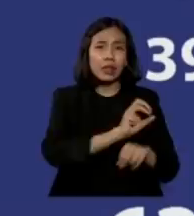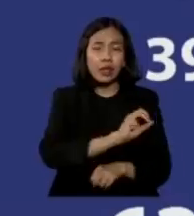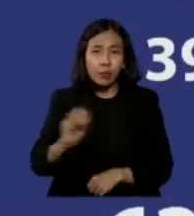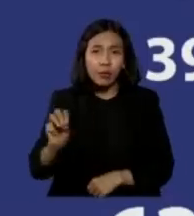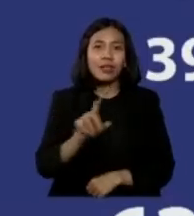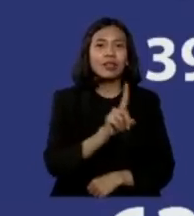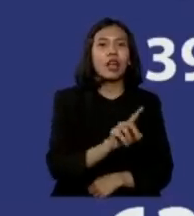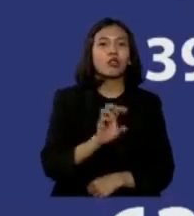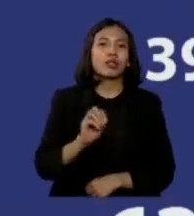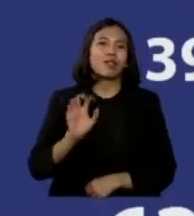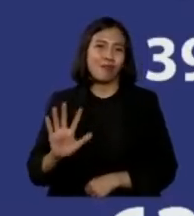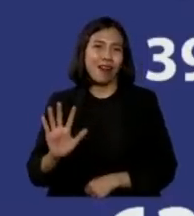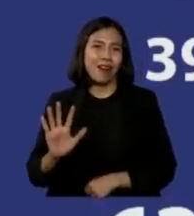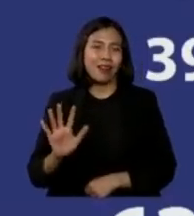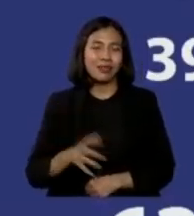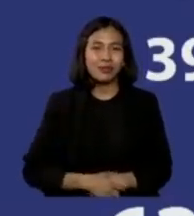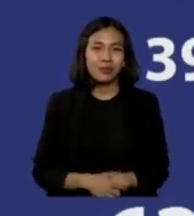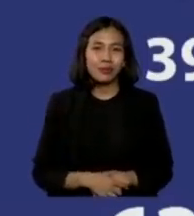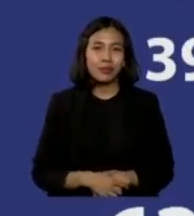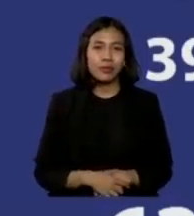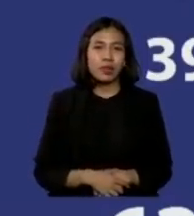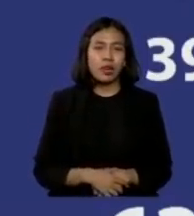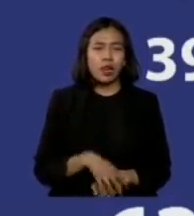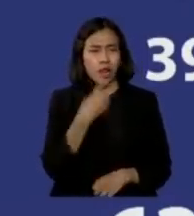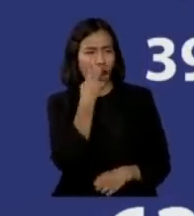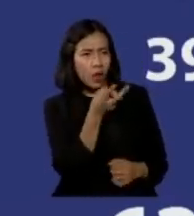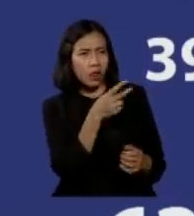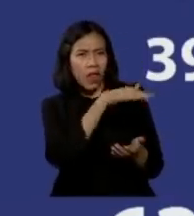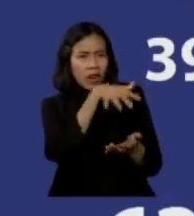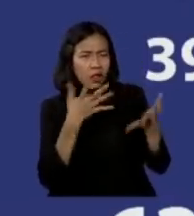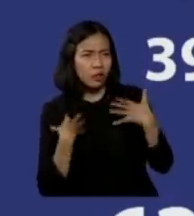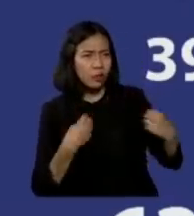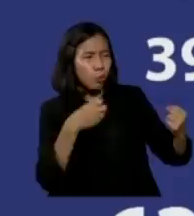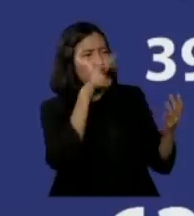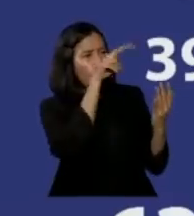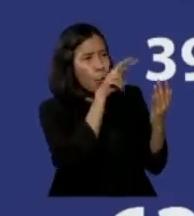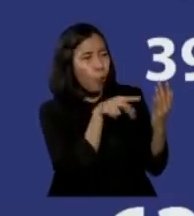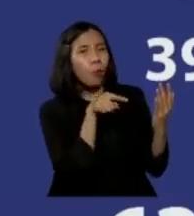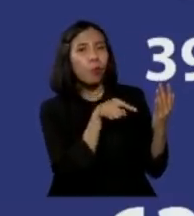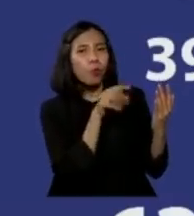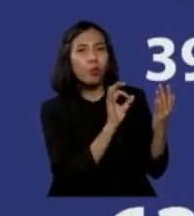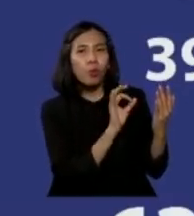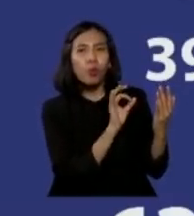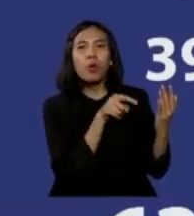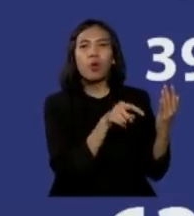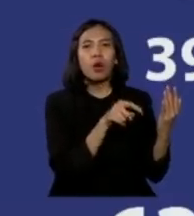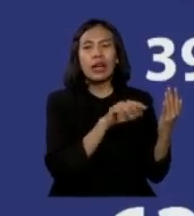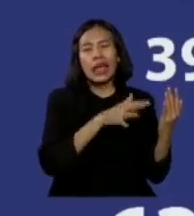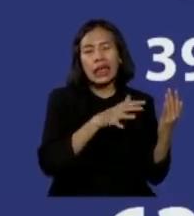29115 sembuh Hai angka sembuh secara total memang kita berada pada